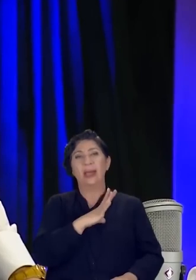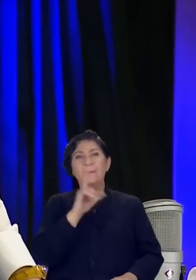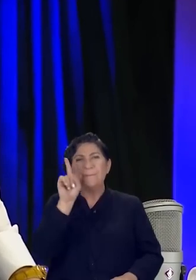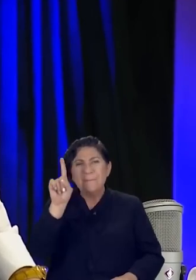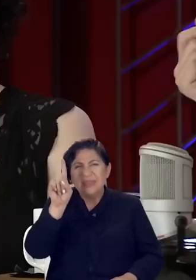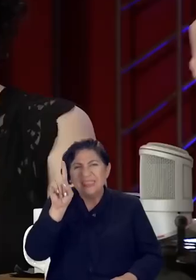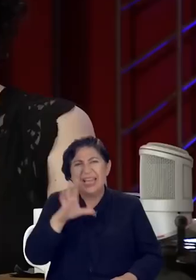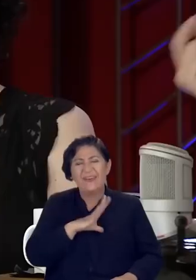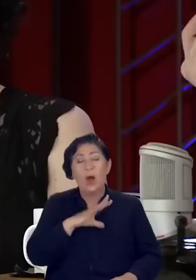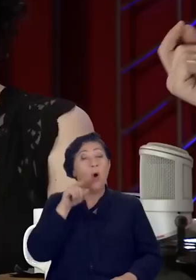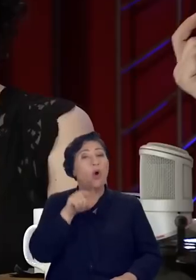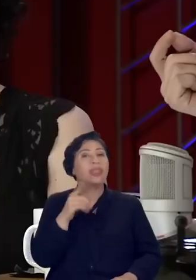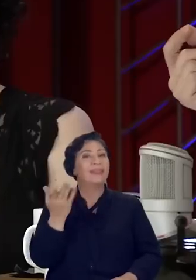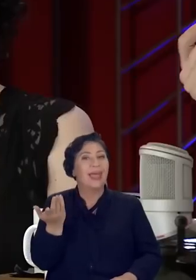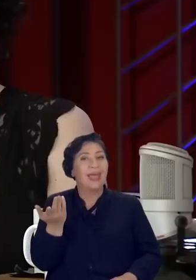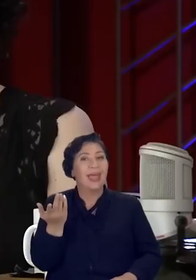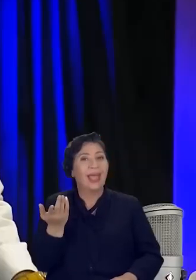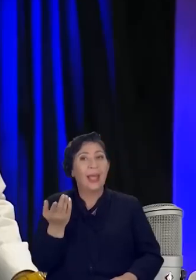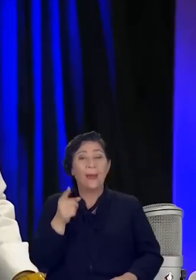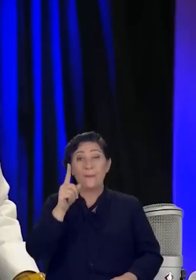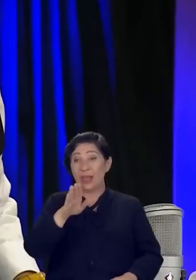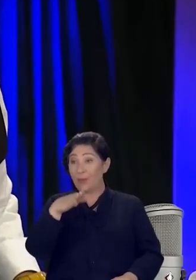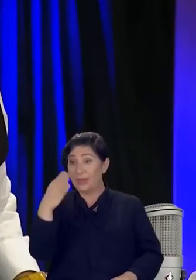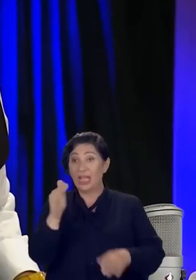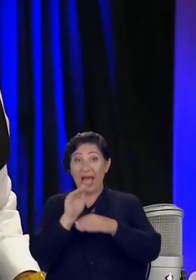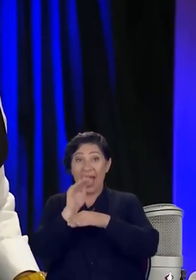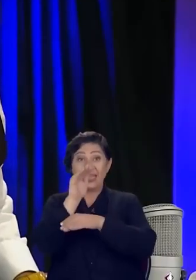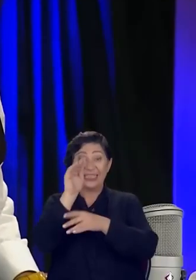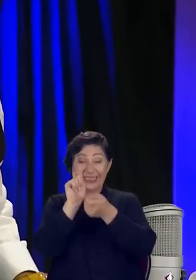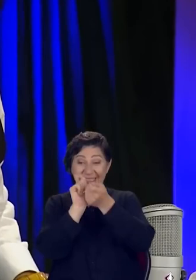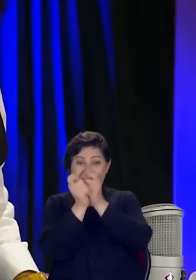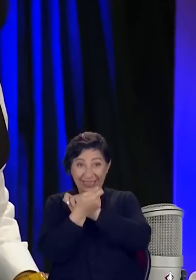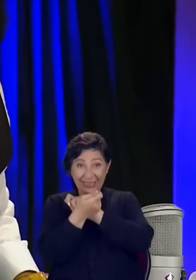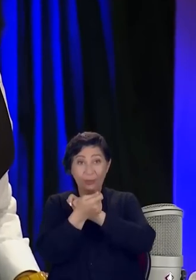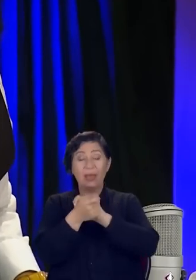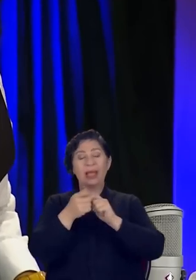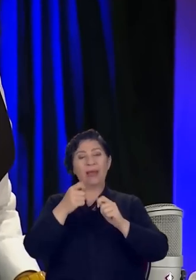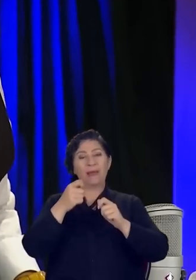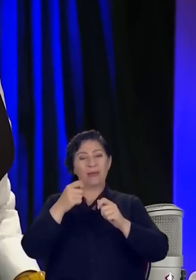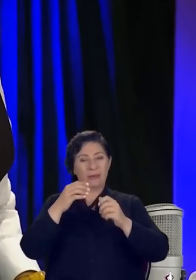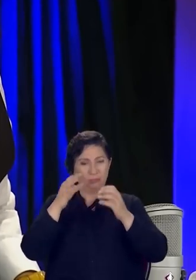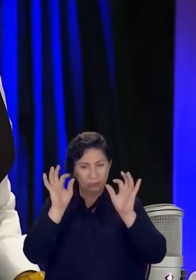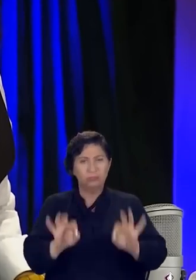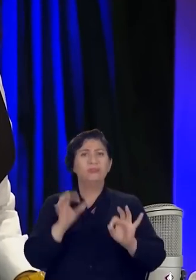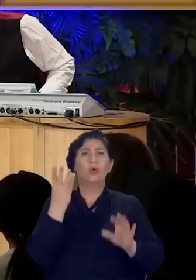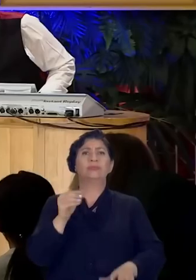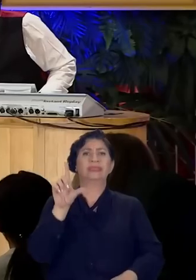Bir tek şey. O da bir başkasının hayatını değiştirme kudretine sahip